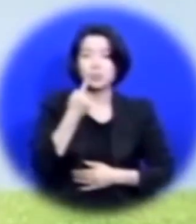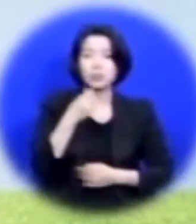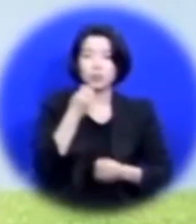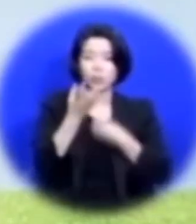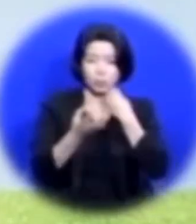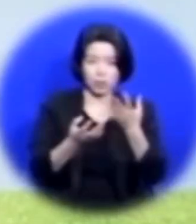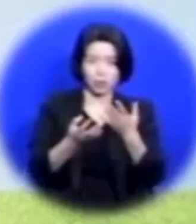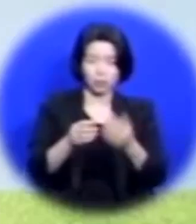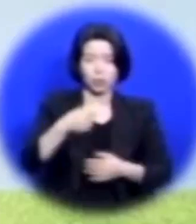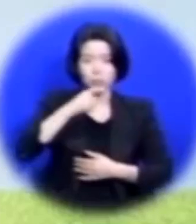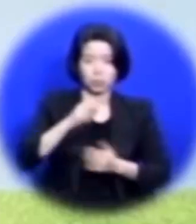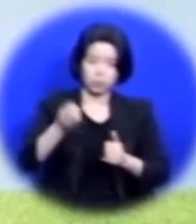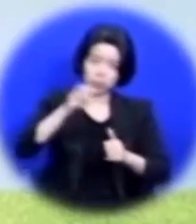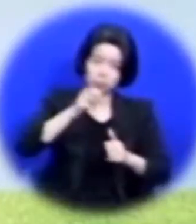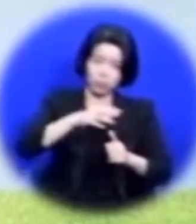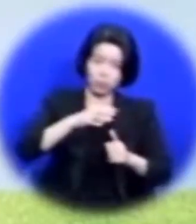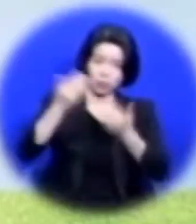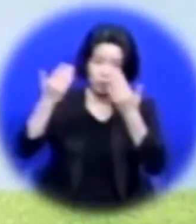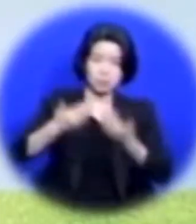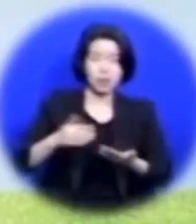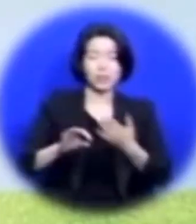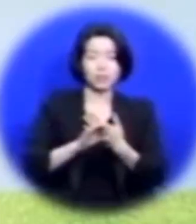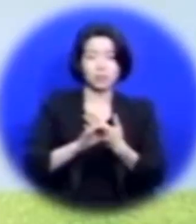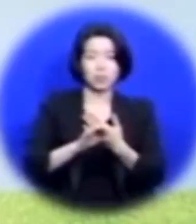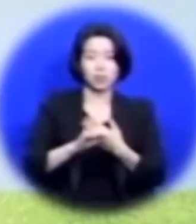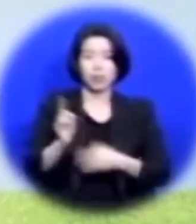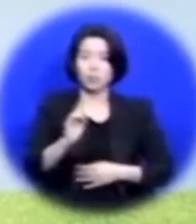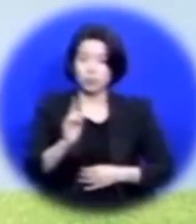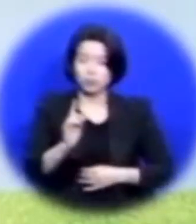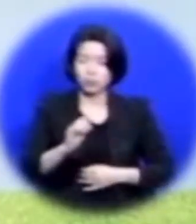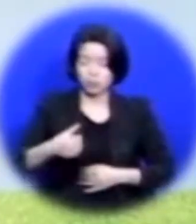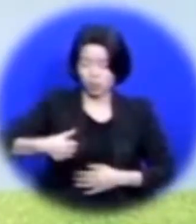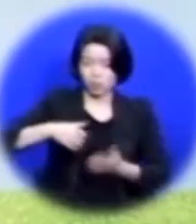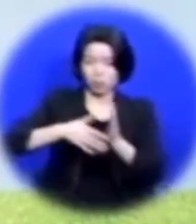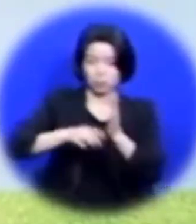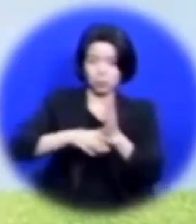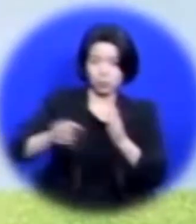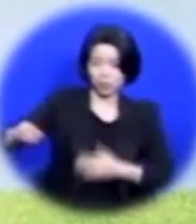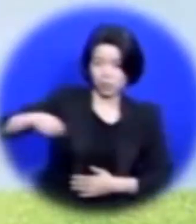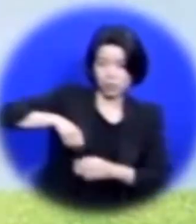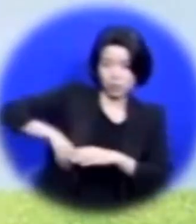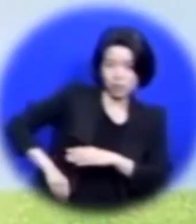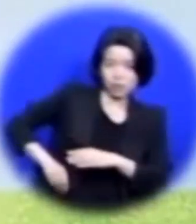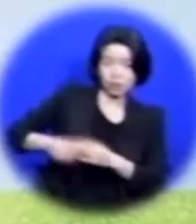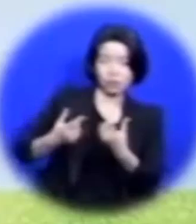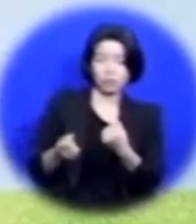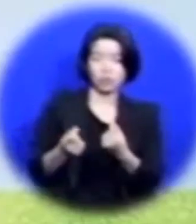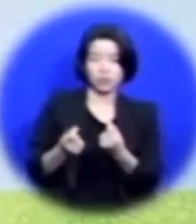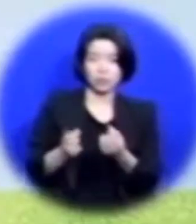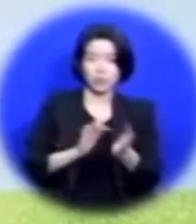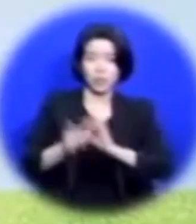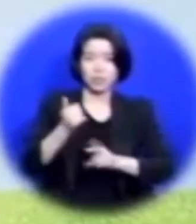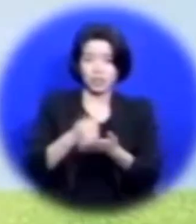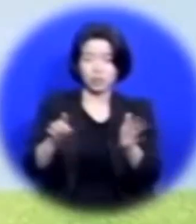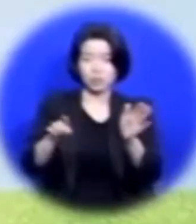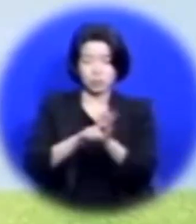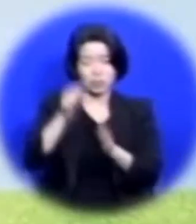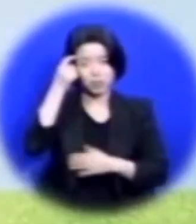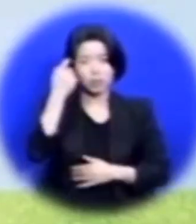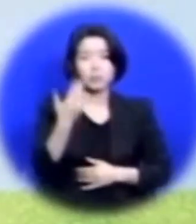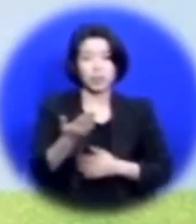3대 받으면 그러면 무채 무슨 물건을 내가 주머니에 넣는 것처럼 그렇게 예수를 믿는